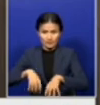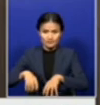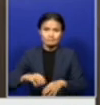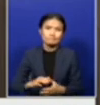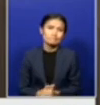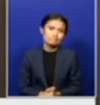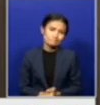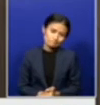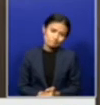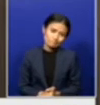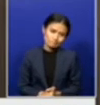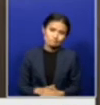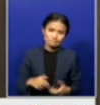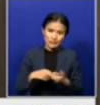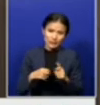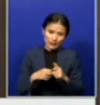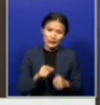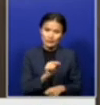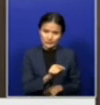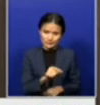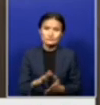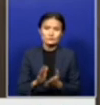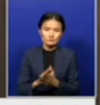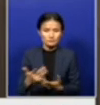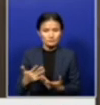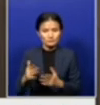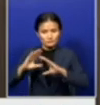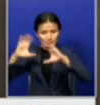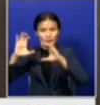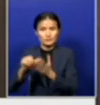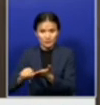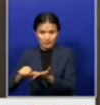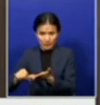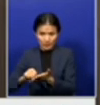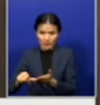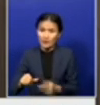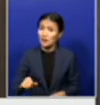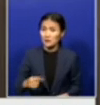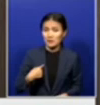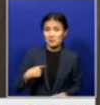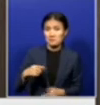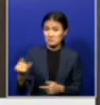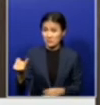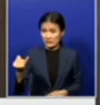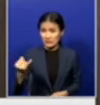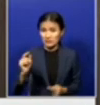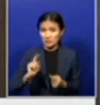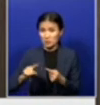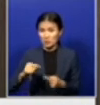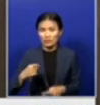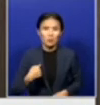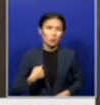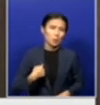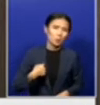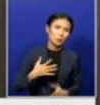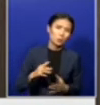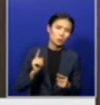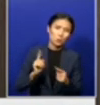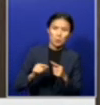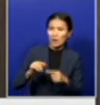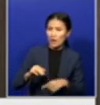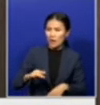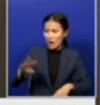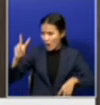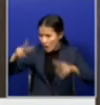ได้กระทำไม่ว่าจะเป็นประสิทธิภาพในการจัดหาหน้ากากนะฮะอน